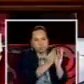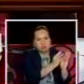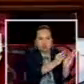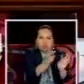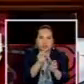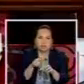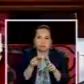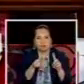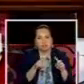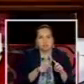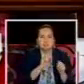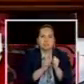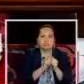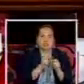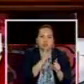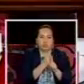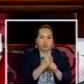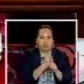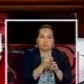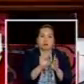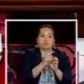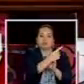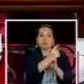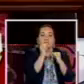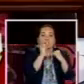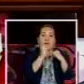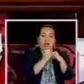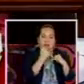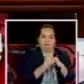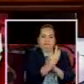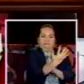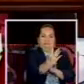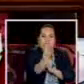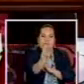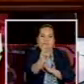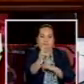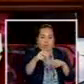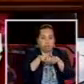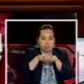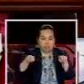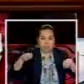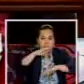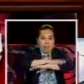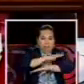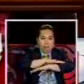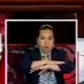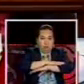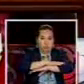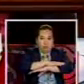was sa bandang likod, there was a straight line, pero right in the table nakapaikot